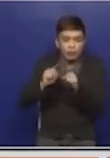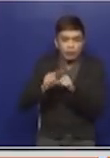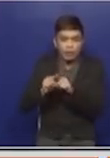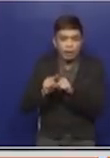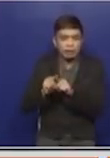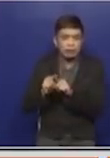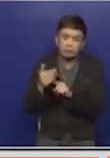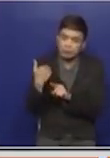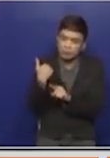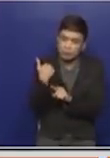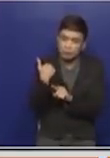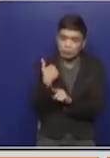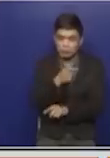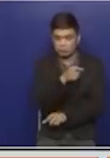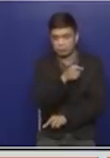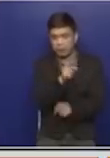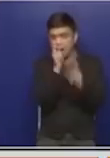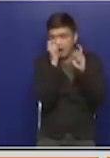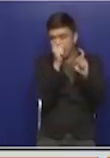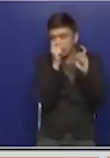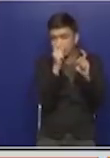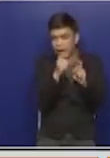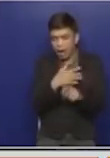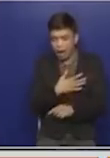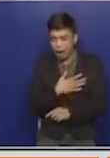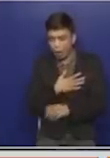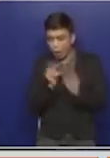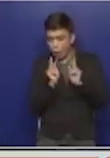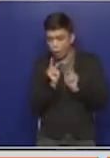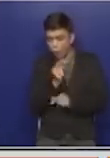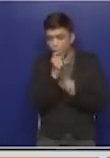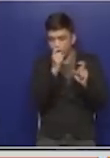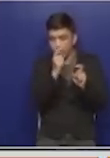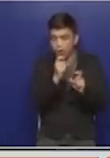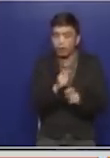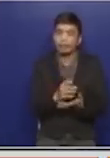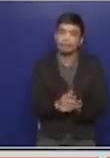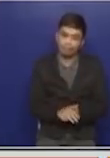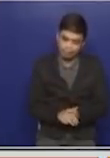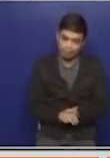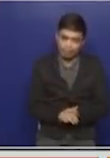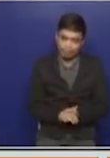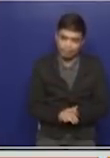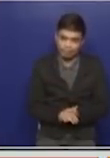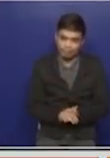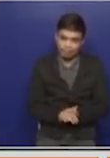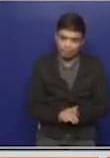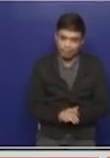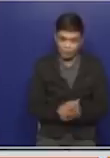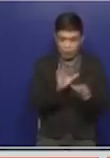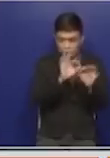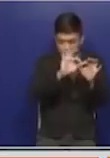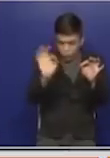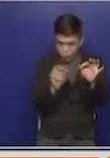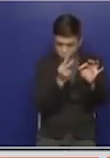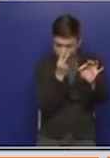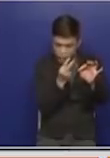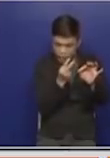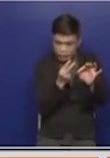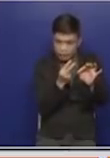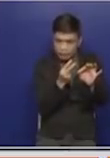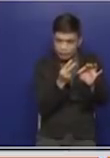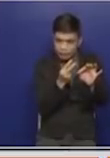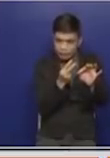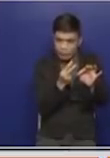ยพฤติการอาจก่อให้เกิดความไม่ปลอดภัยในทางเพศค่ะท่านประธานท่านพบว่าส่วนที่ขาดหายไปนั่นคือเสียงของ